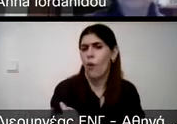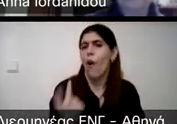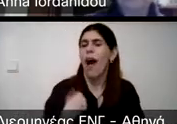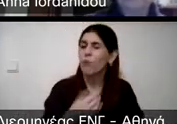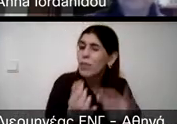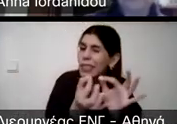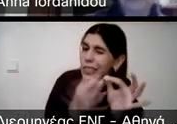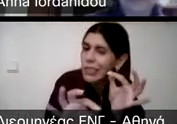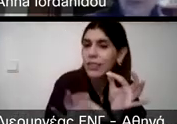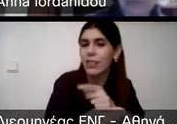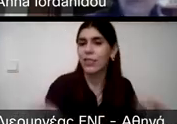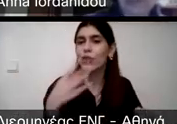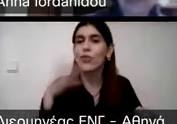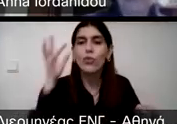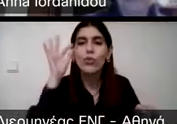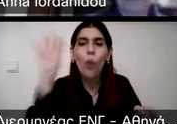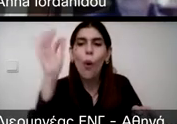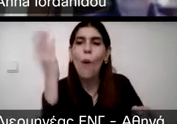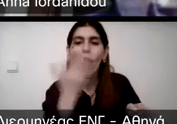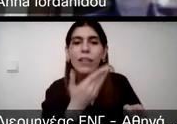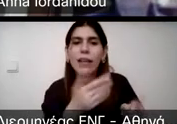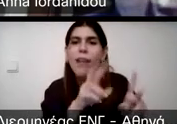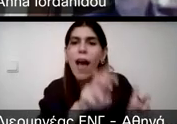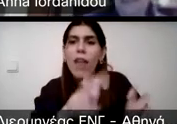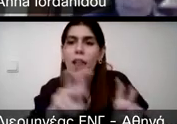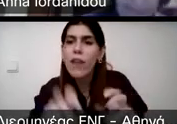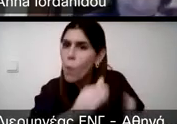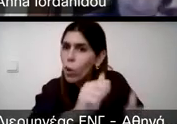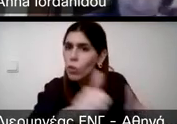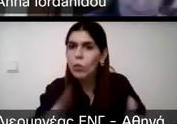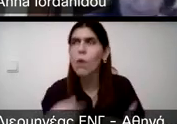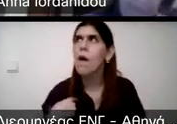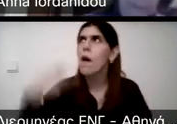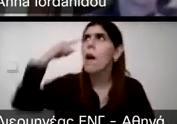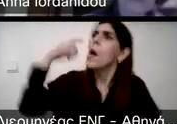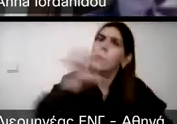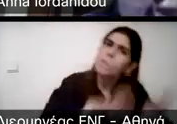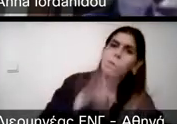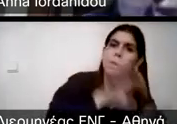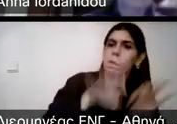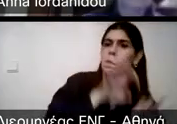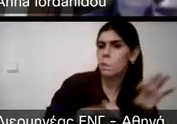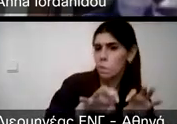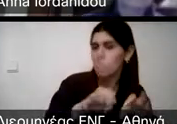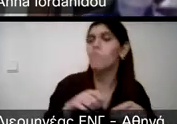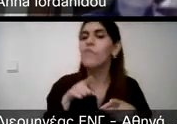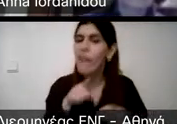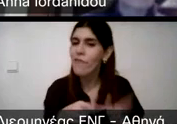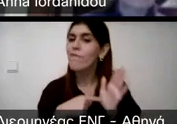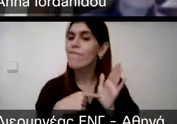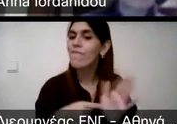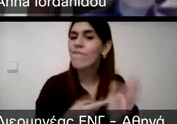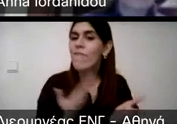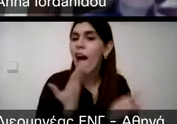προβληματιστούν τι συμβαίνει με επαγγέλματα όπου η παρουσία των γυναικών είναι ισχνή και